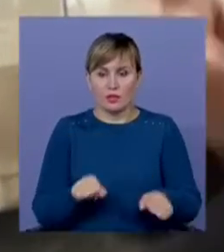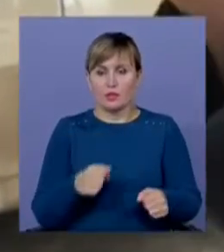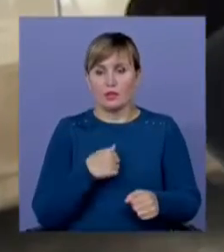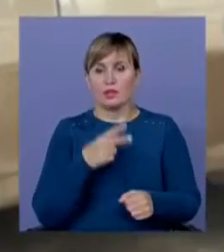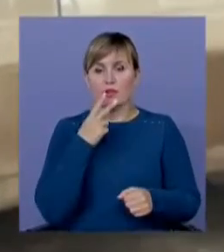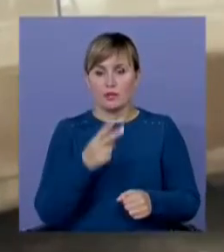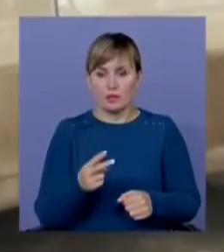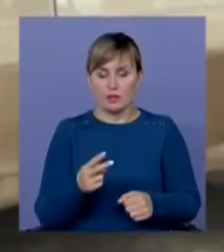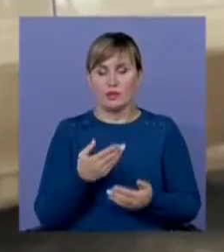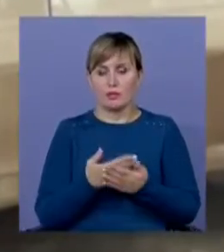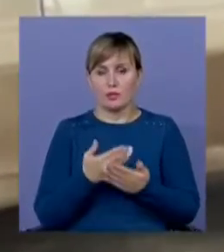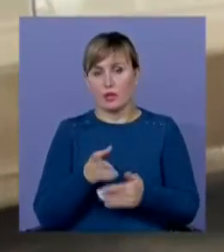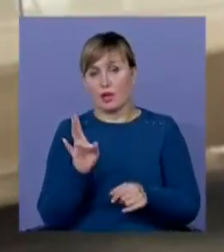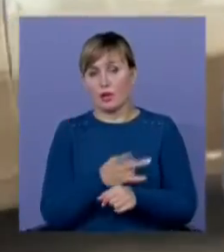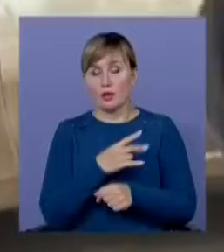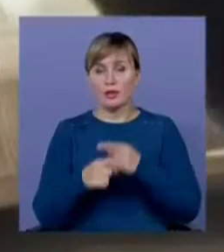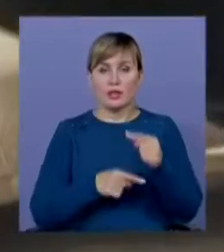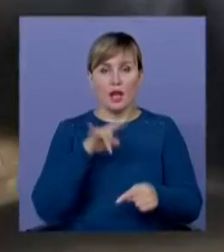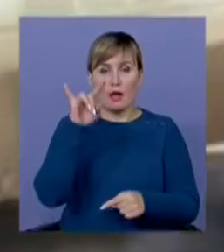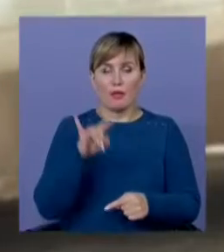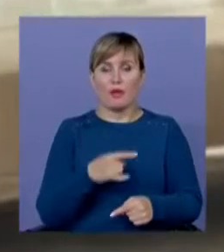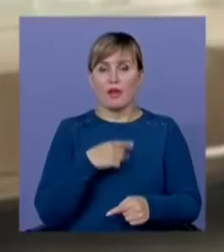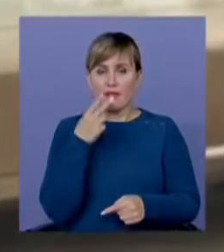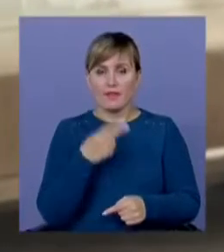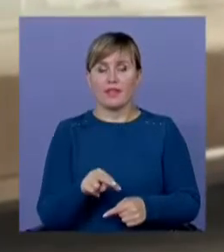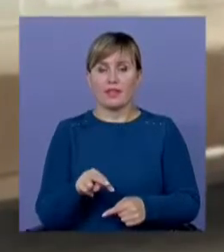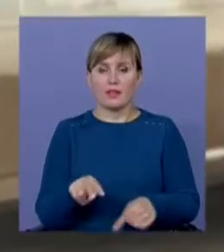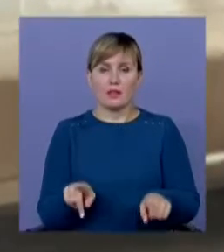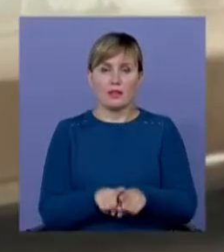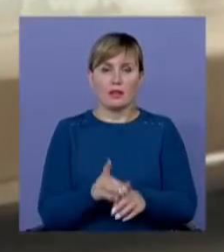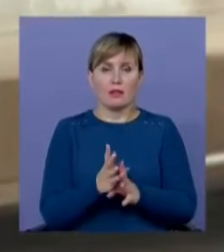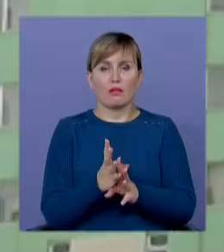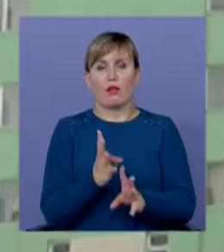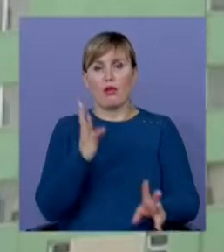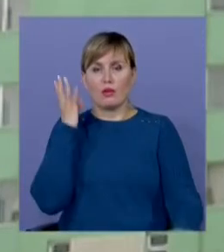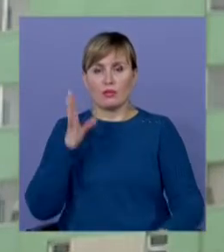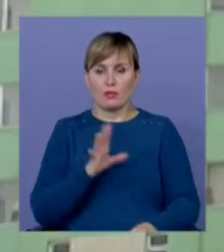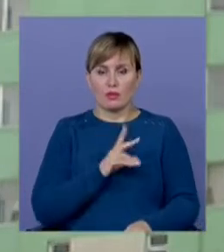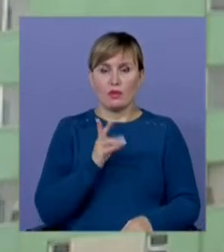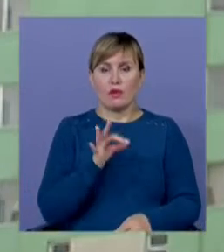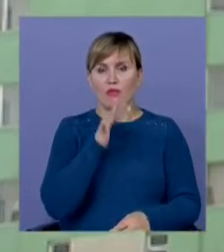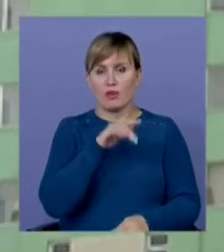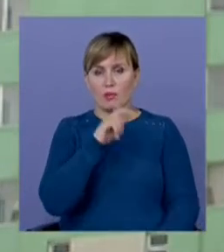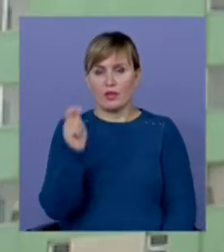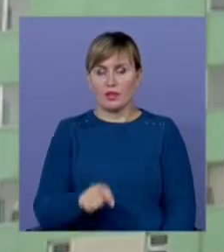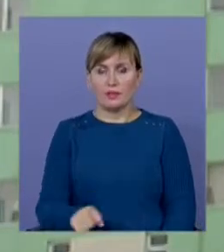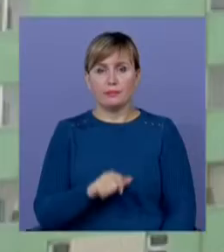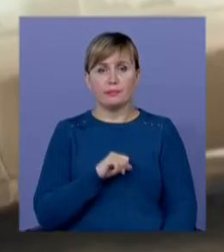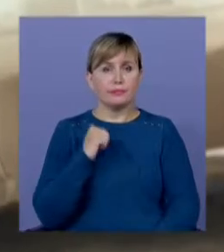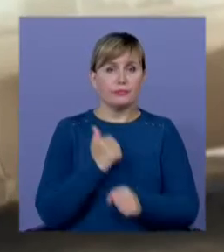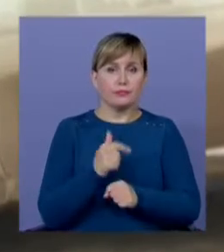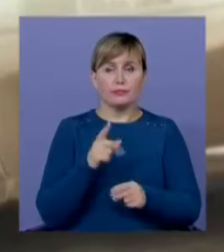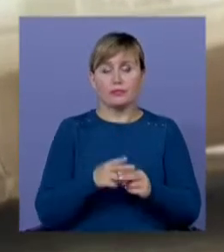вот где-то ночью через окно видела, вот столько, такой очередь, как во время войны. Самое главное, чтобы